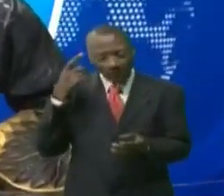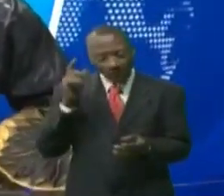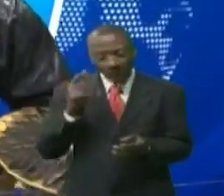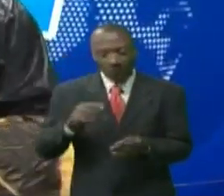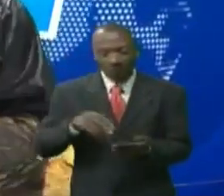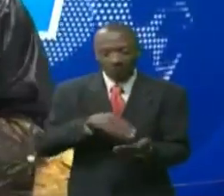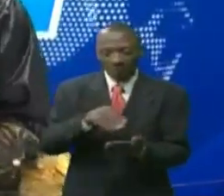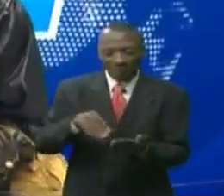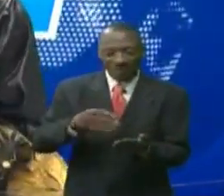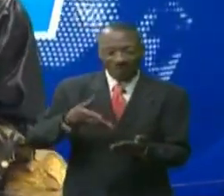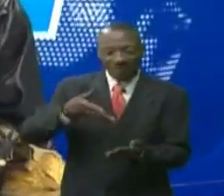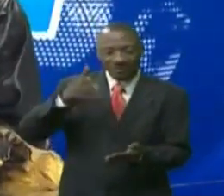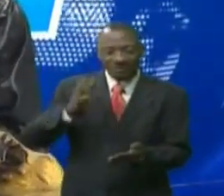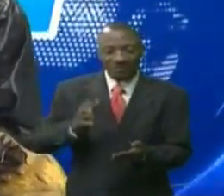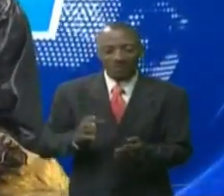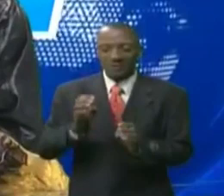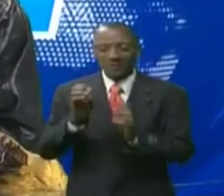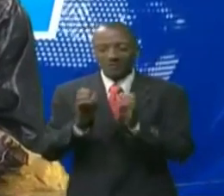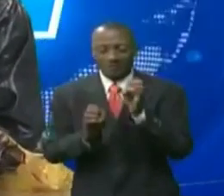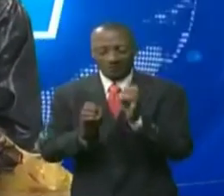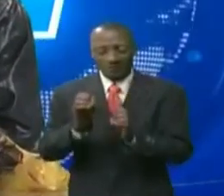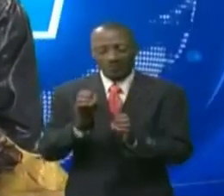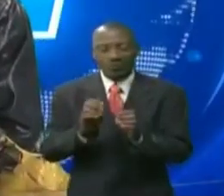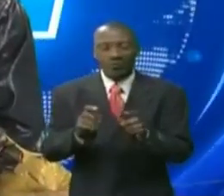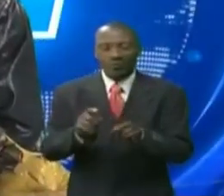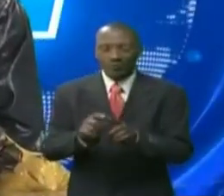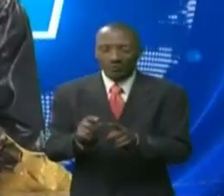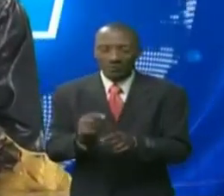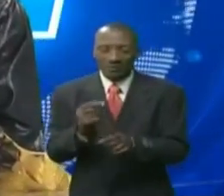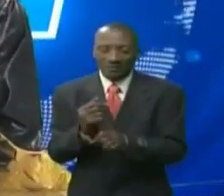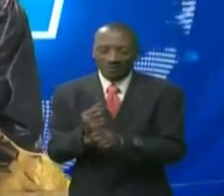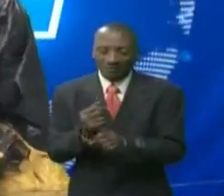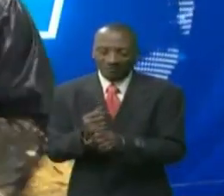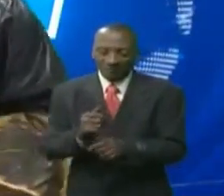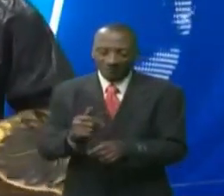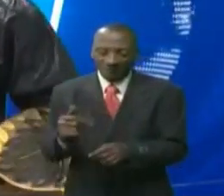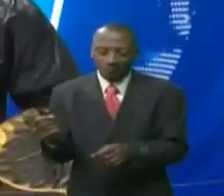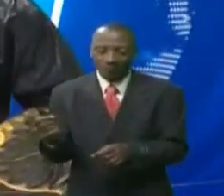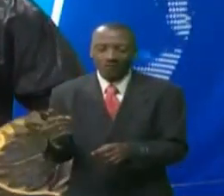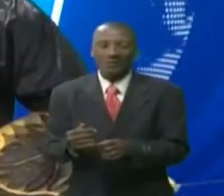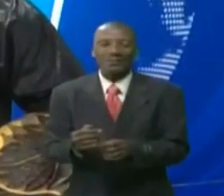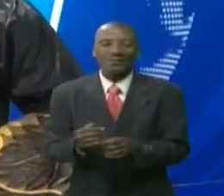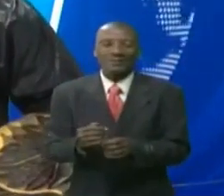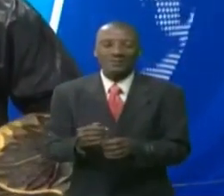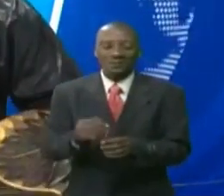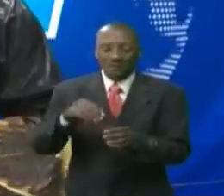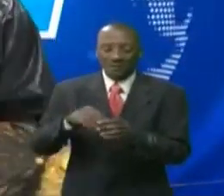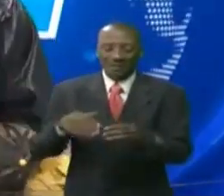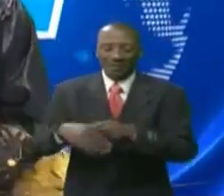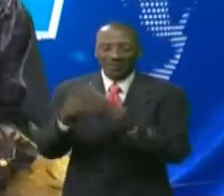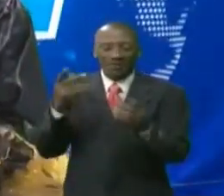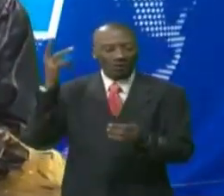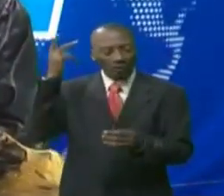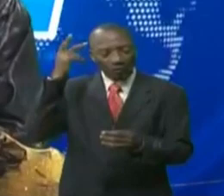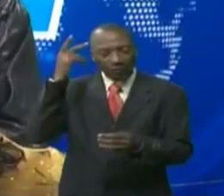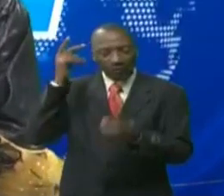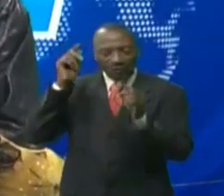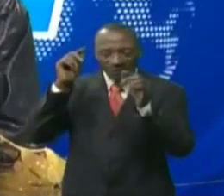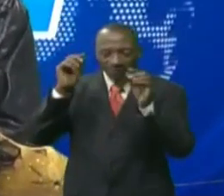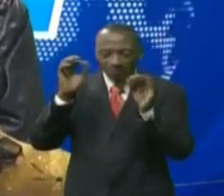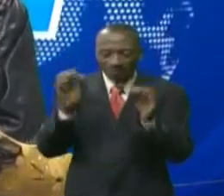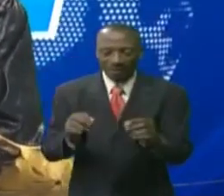d'évaluation et de certification à 40 km au nord du centre ville de coloisi plus de détails avec Nadine